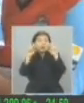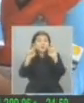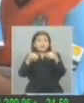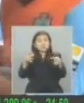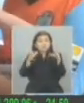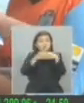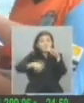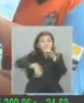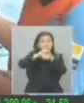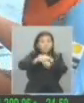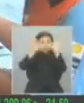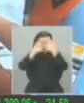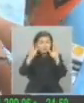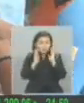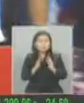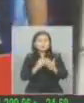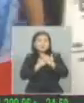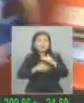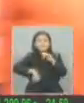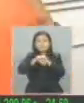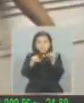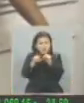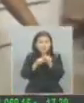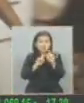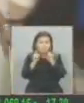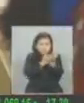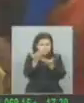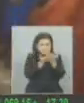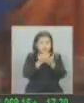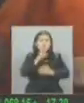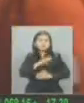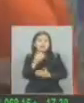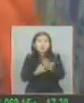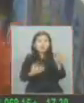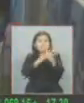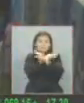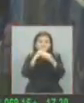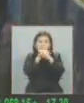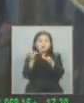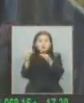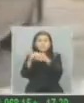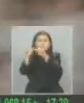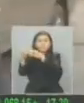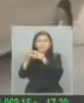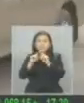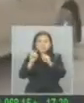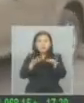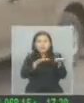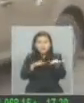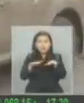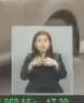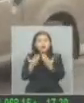ลายเป็นสัญลักษณ์ของแฟนบอลพันธุ์แท้ที่จะมาพูดคุยแลกเปลี่ยนความคิดเห็นหรือข่าวสารของทีมและจัดเตรียมอุปกรณ์การเชีย